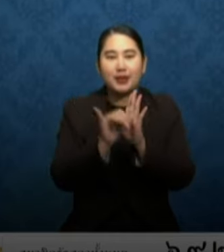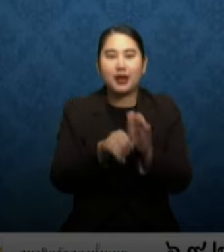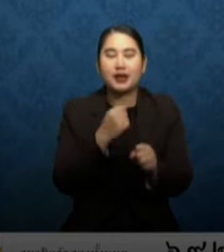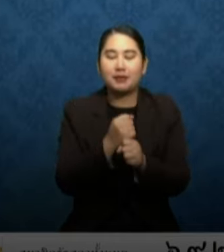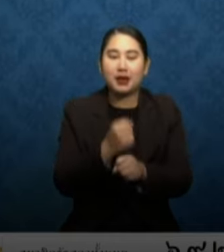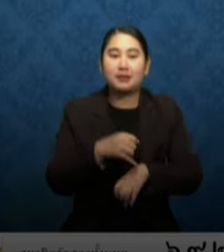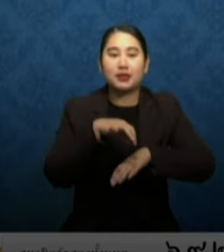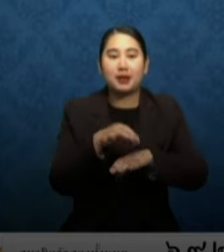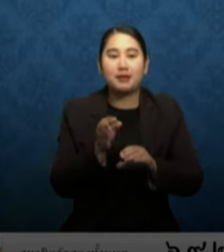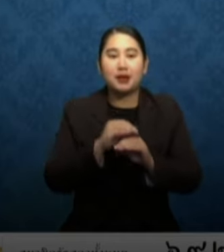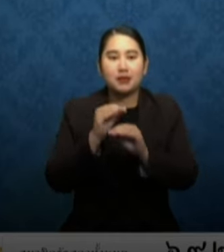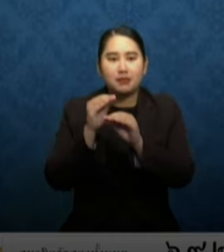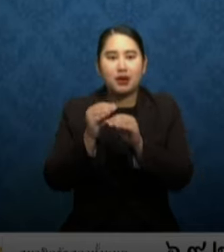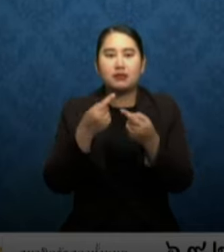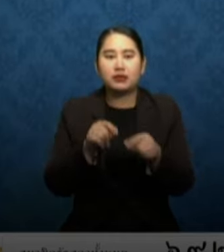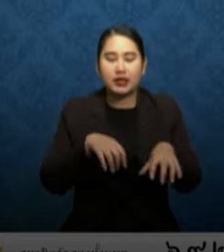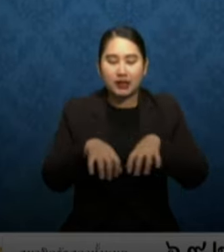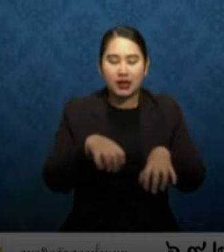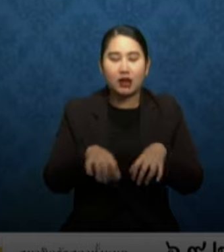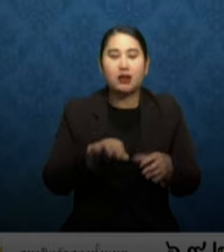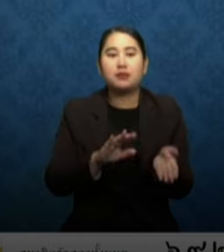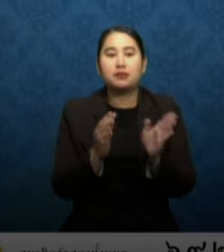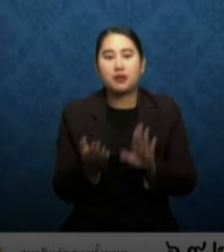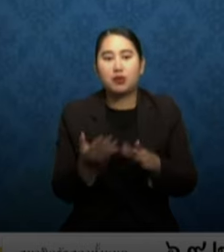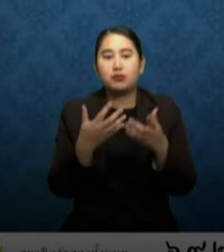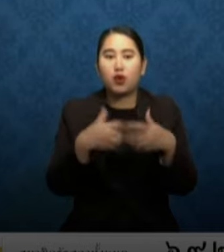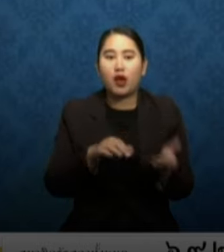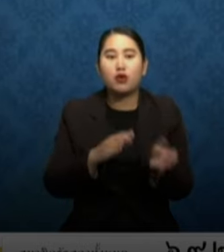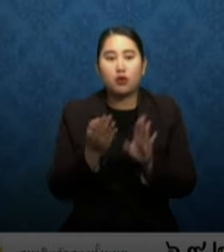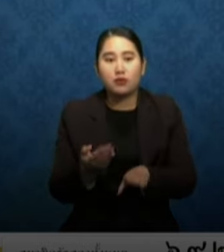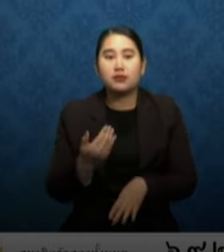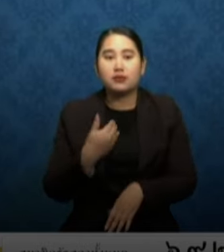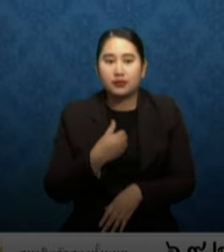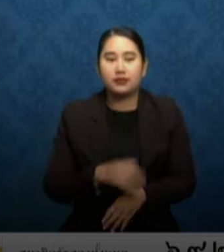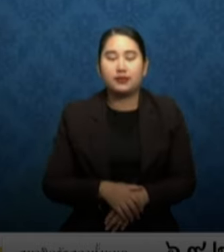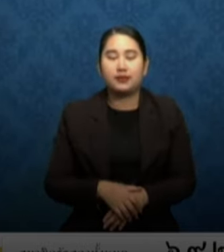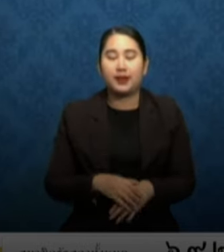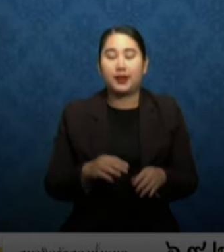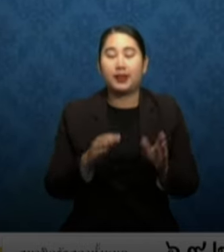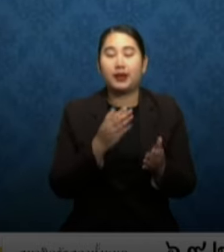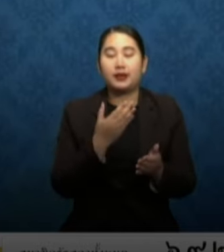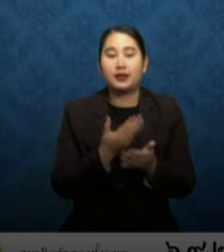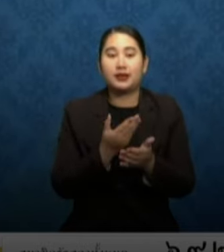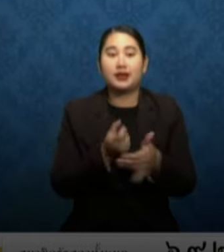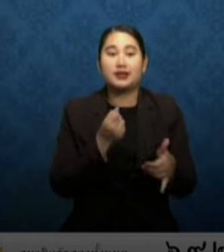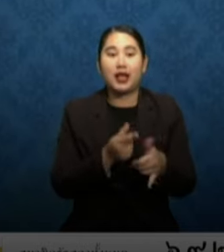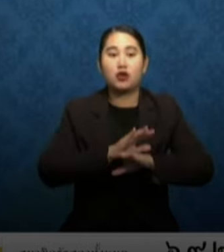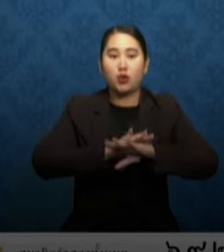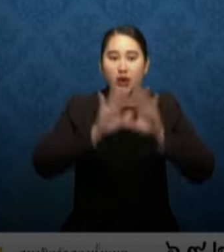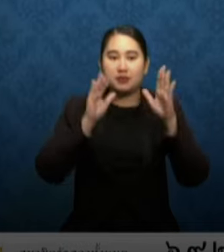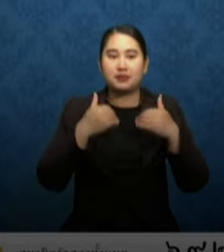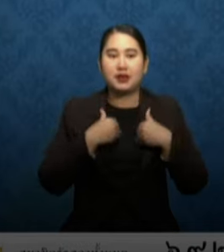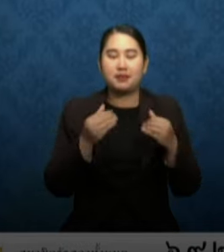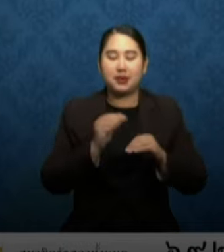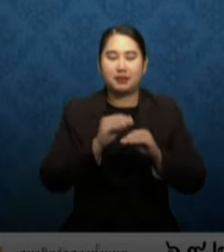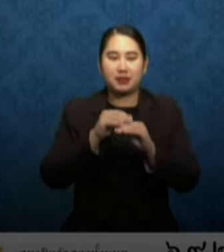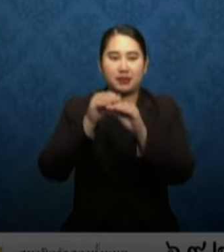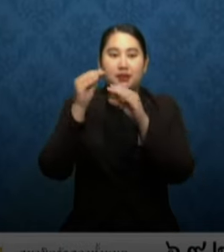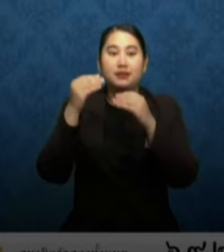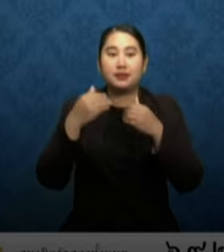งานเพิ่มขึ้นแต่บริหารงานจนมีโรงงานปิดตัวมากมายมีคุณถูกถูกเลิกจ้างจำนวนเพิ่ม